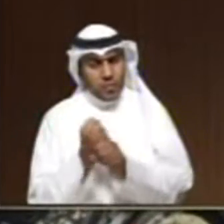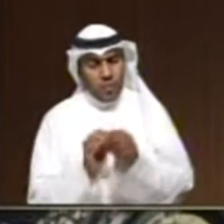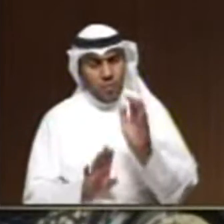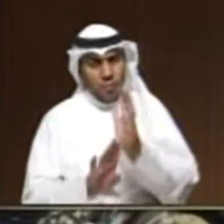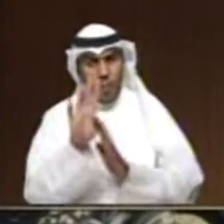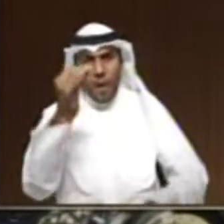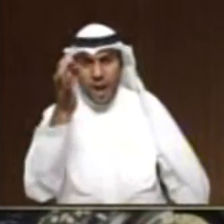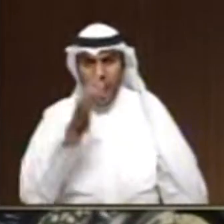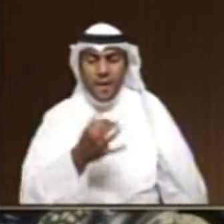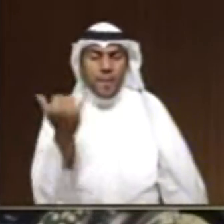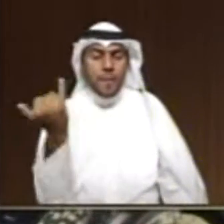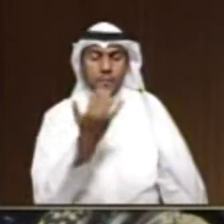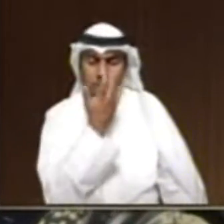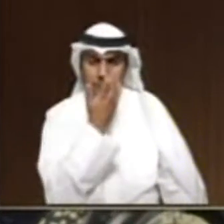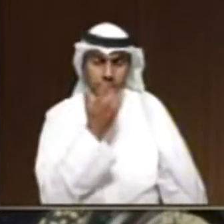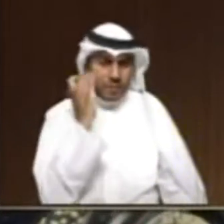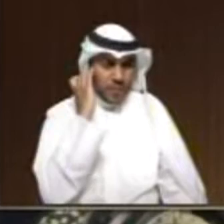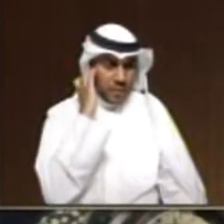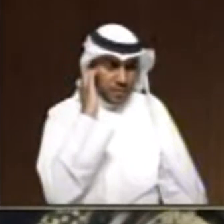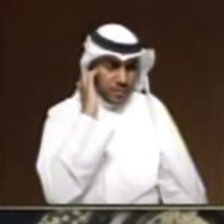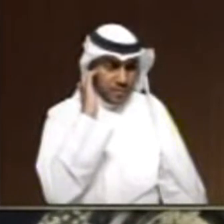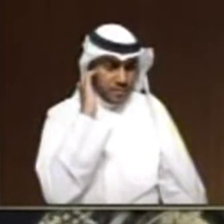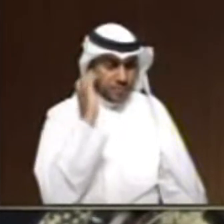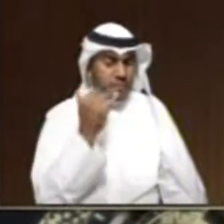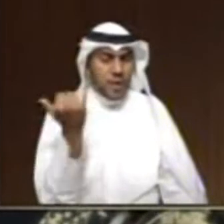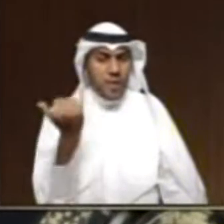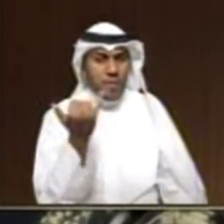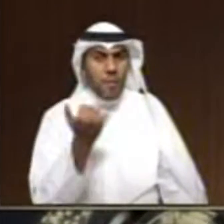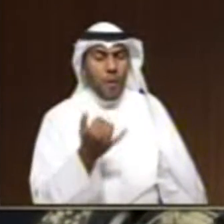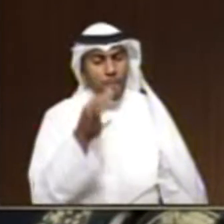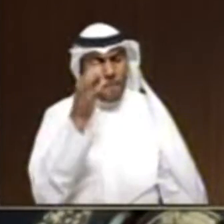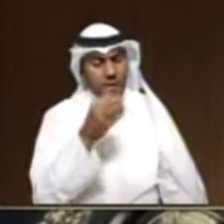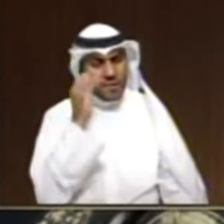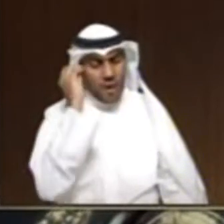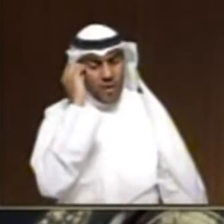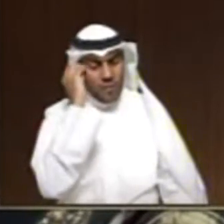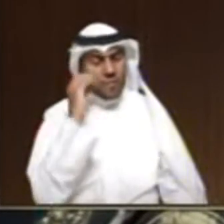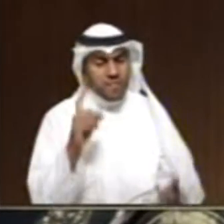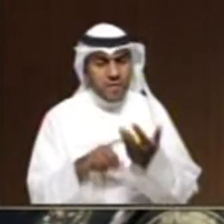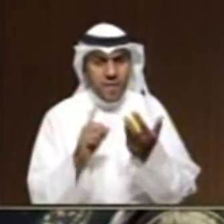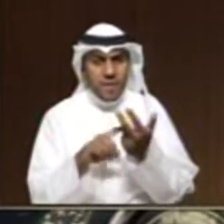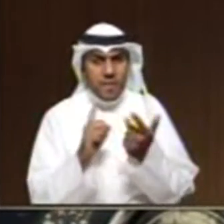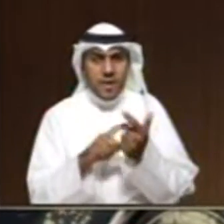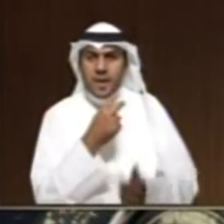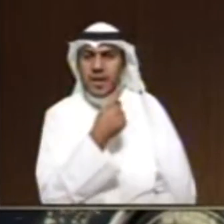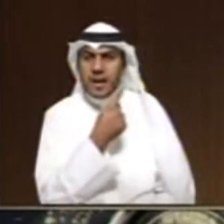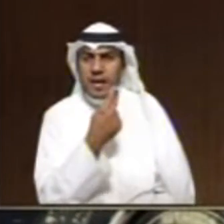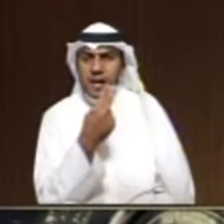أن ننقل أداء المؤسسات في دولة الكويت إلى مرحلة الإبداع والابتكار وإلى